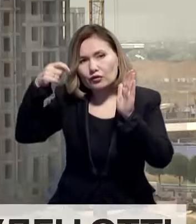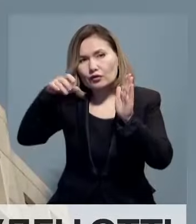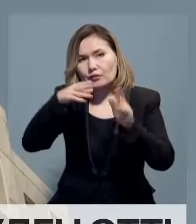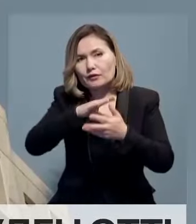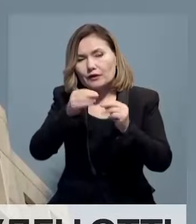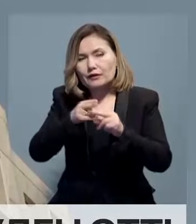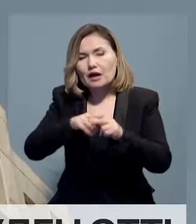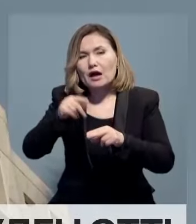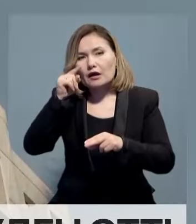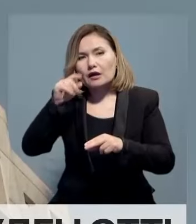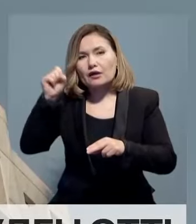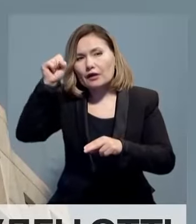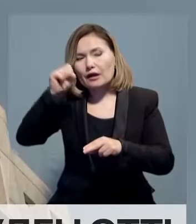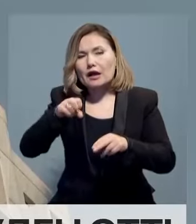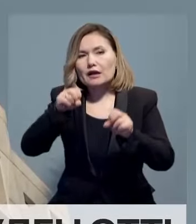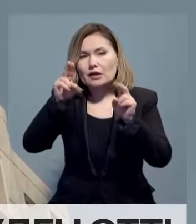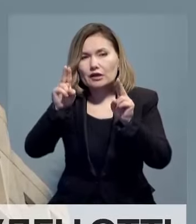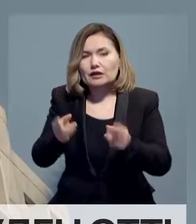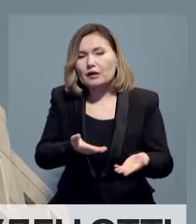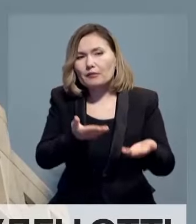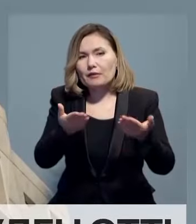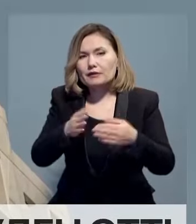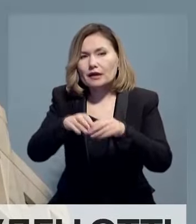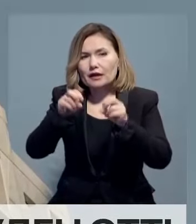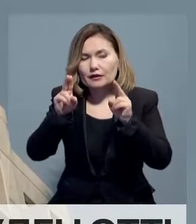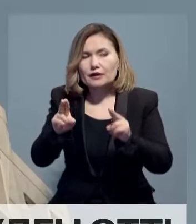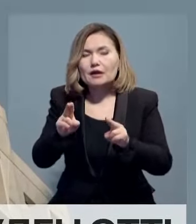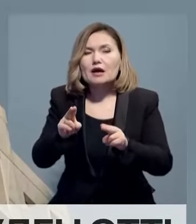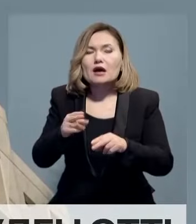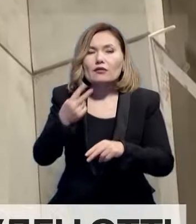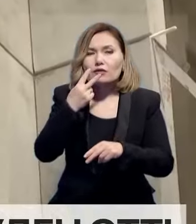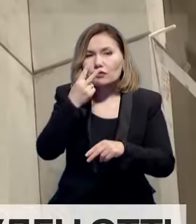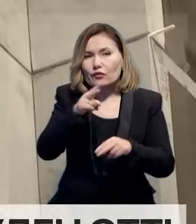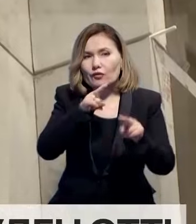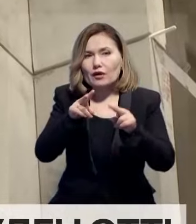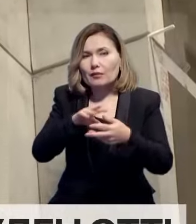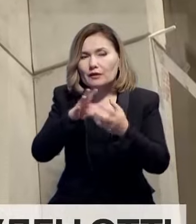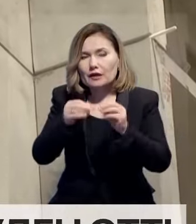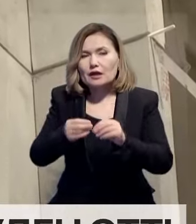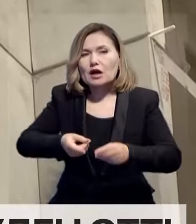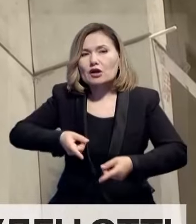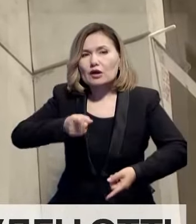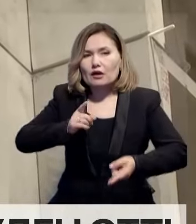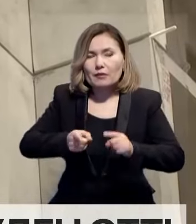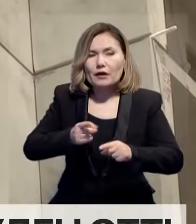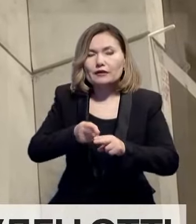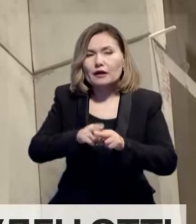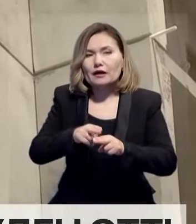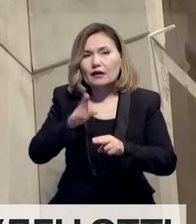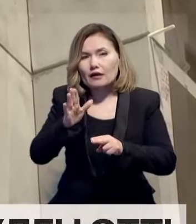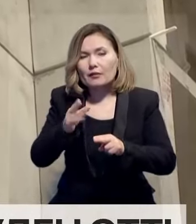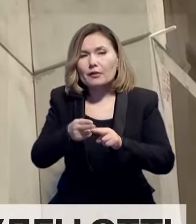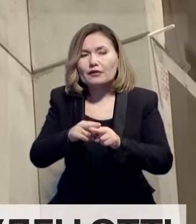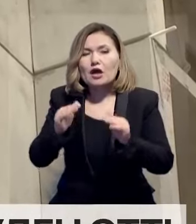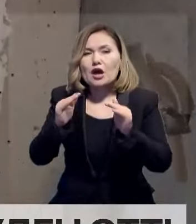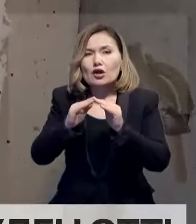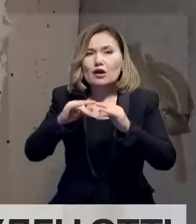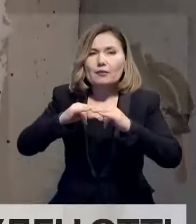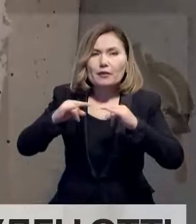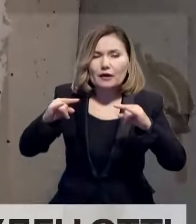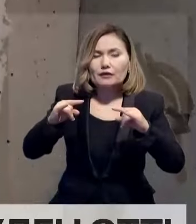болды. Қырғызстан мен Өзбекстаннан арнайы шақыртылған мамандар жағдайды сырттан бақылады. Шынайылық үшін пәтерлердің біріне үй жиһаздары